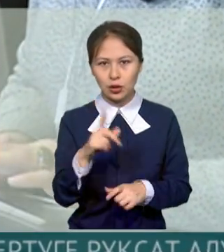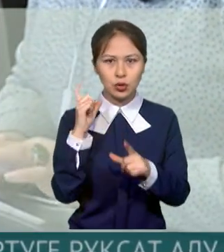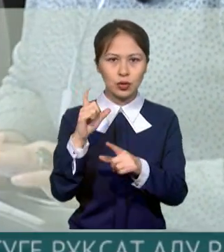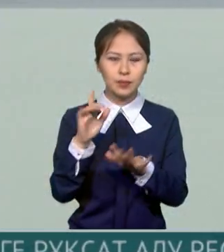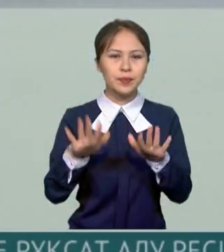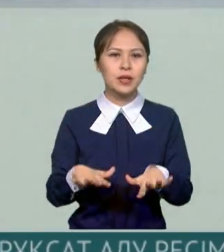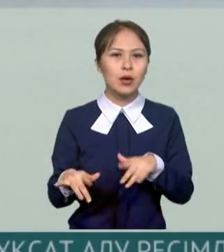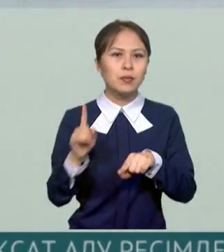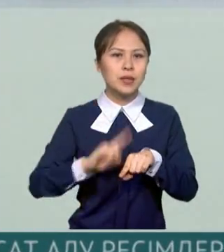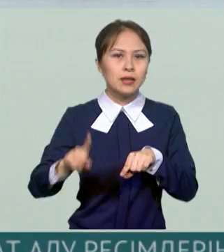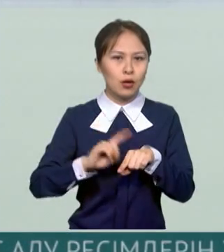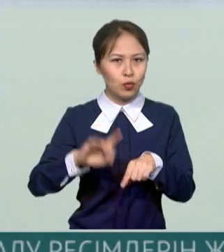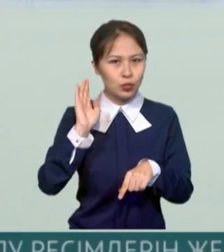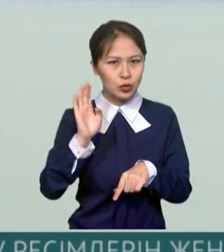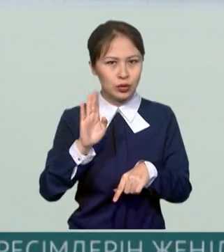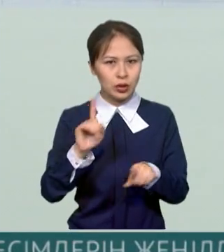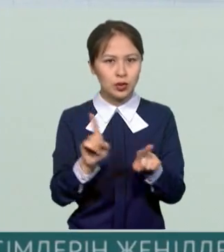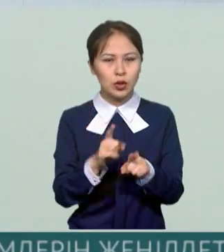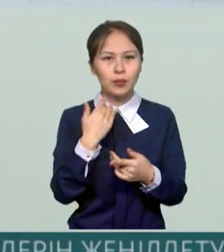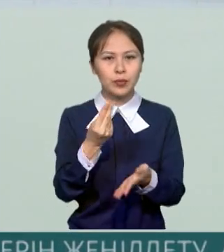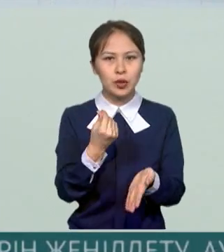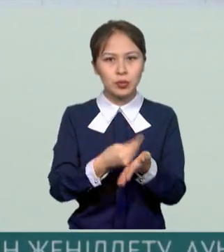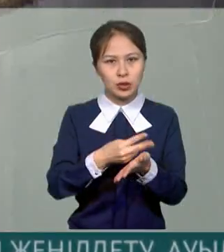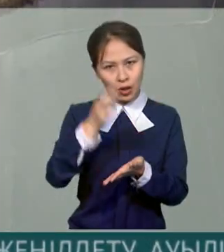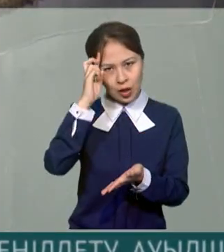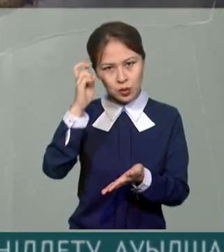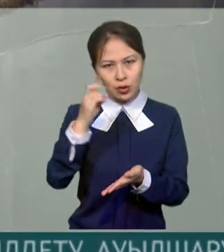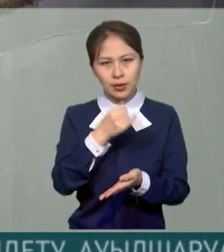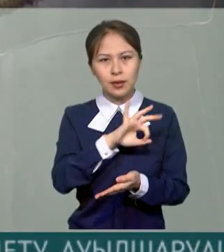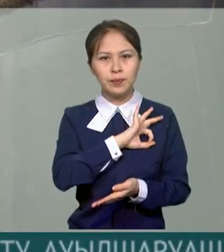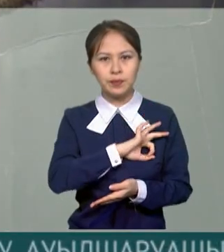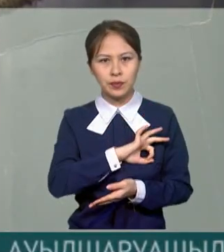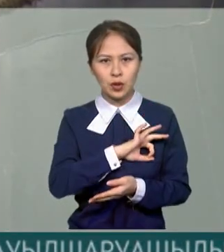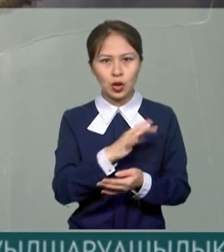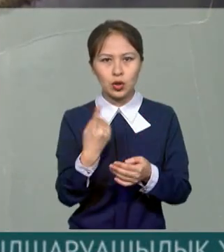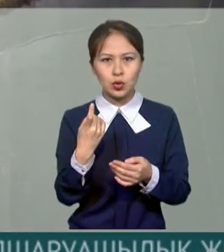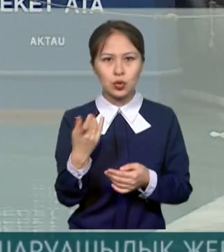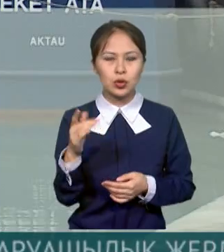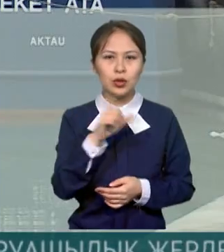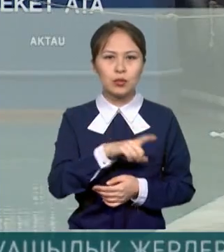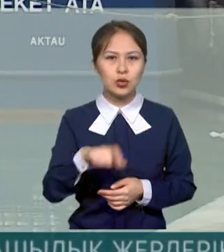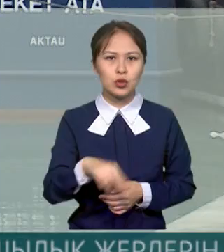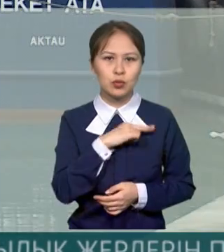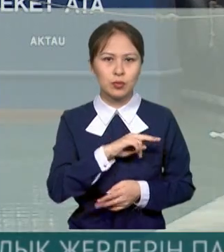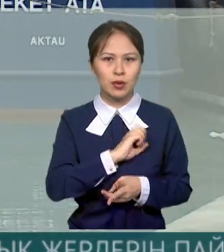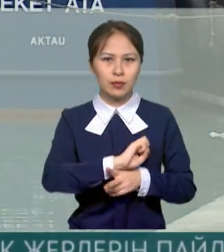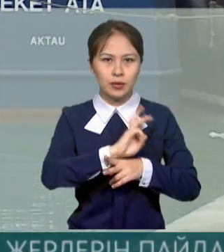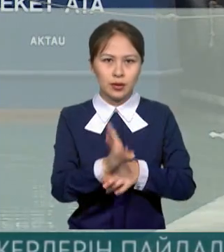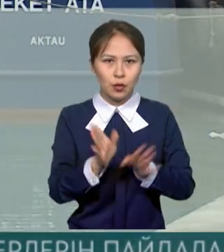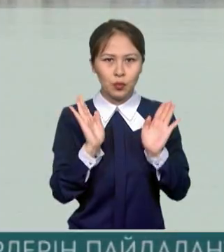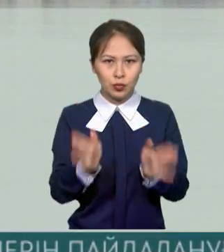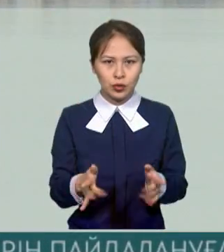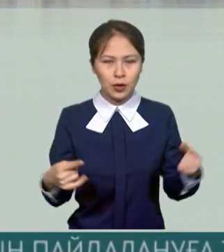жүк тасымалы едәуір артады. Сол арқылы ел бюджетіне қомақты қаржы түсіп, порттың өзінде 100 адам тұрақты жұмыспен